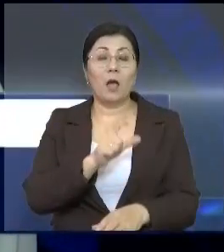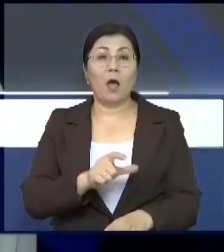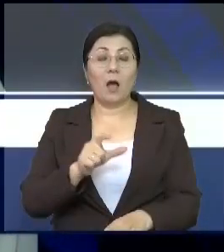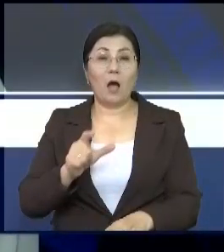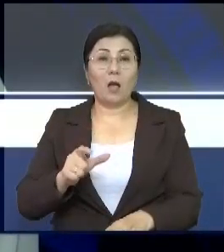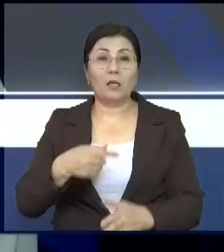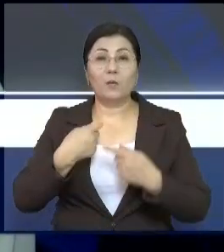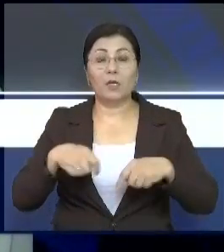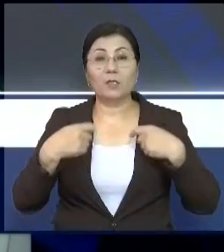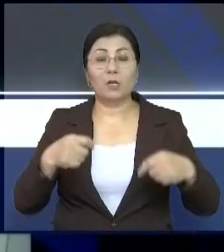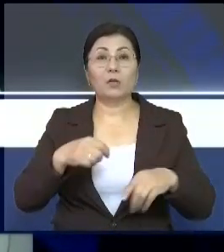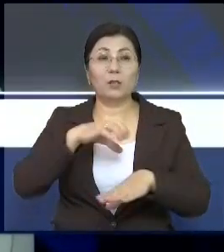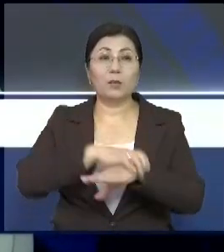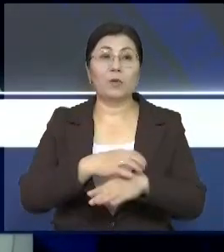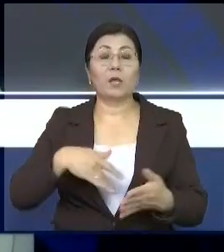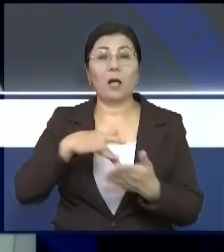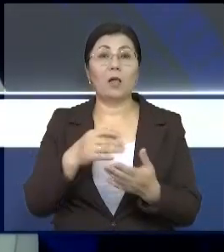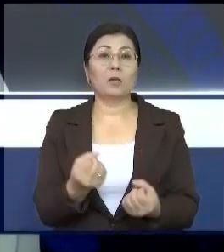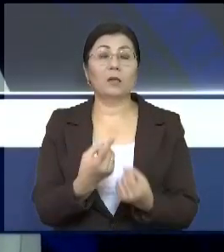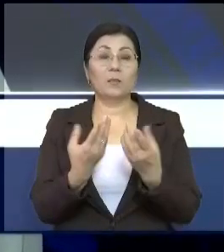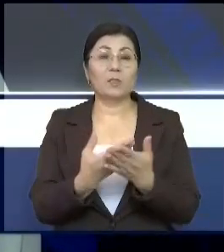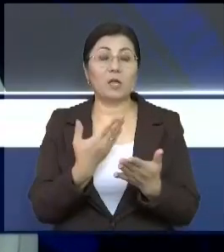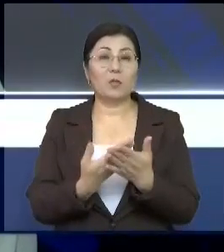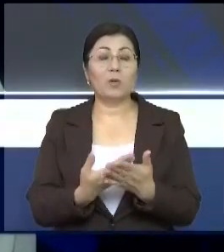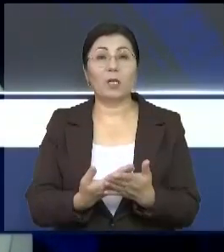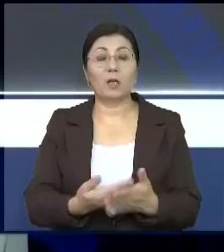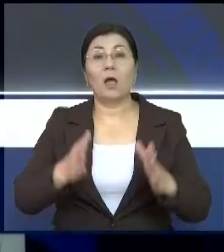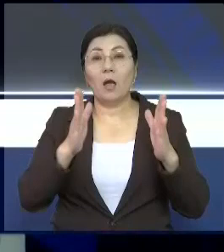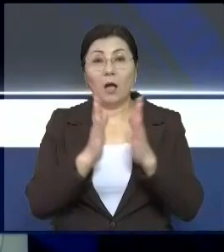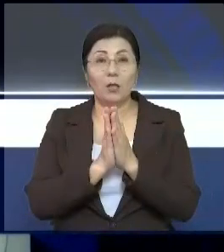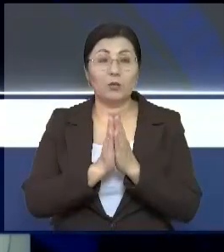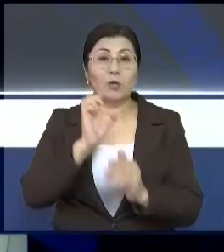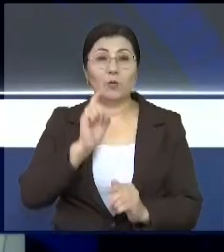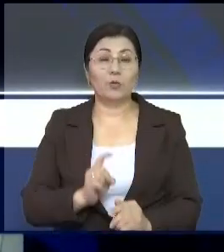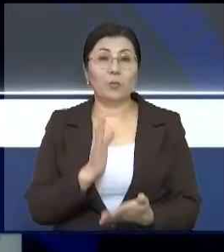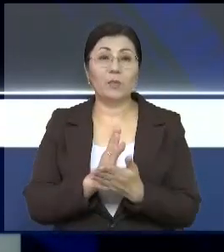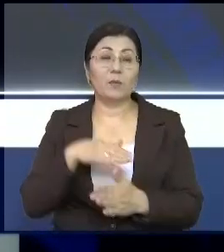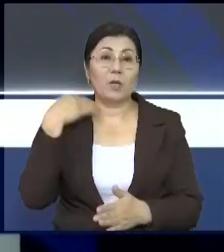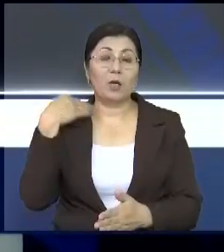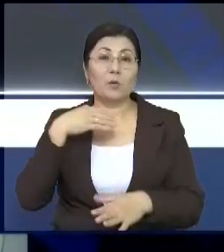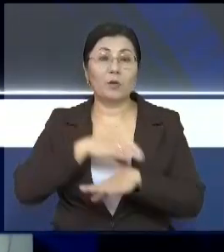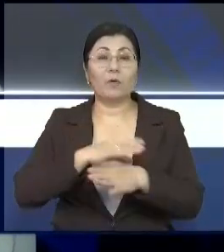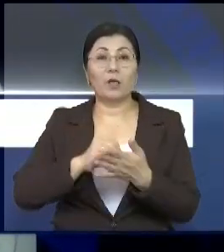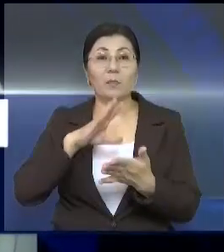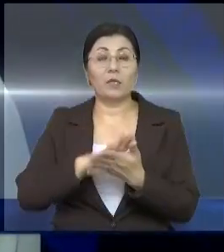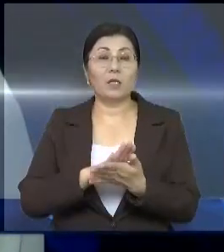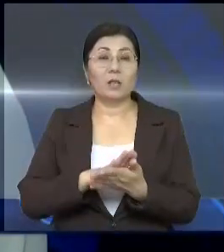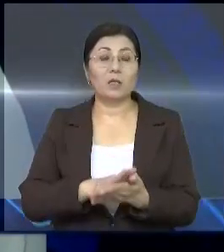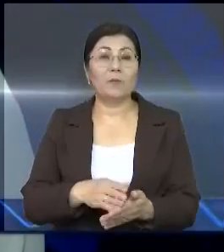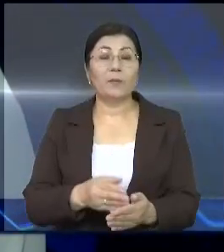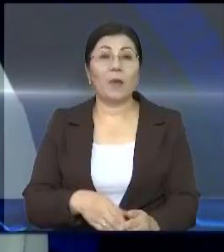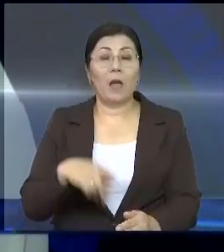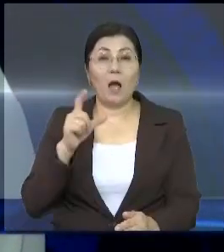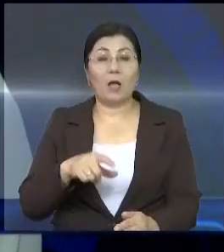саудасы деректері қалада да анықталады. Мәселен, олар қайыр сұрап отыруы мүмкін. Ақтөбеде мұндай бір деректер келді. Құлдықтағы адамды